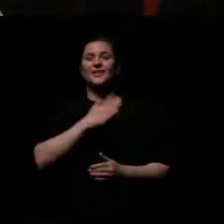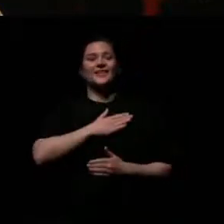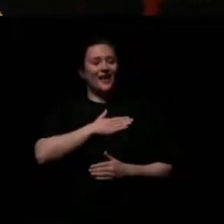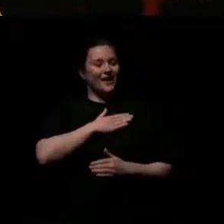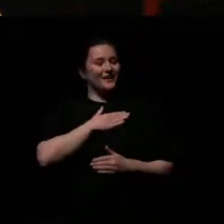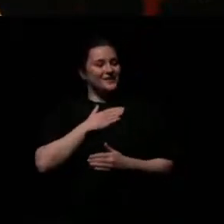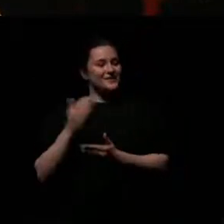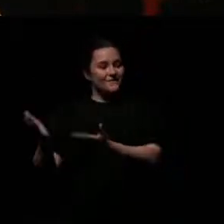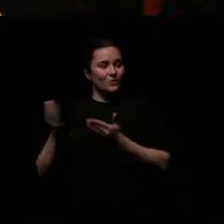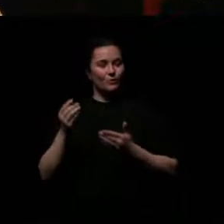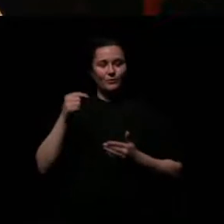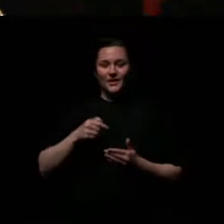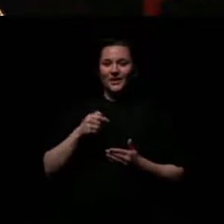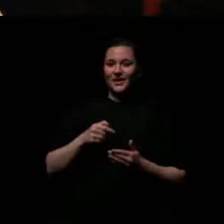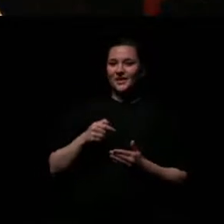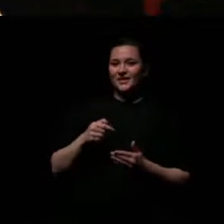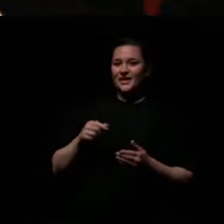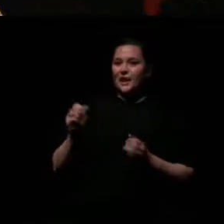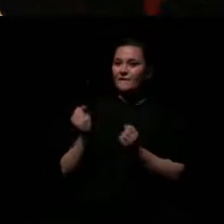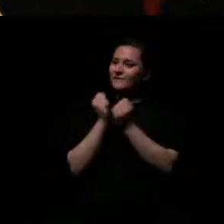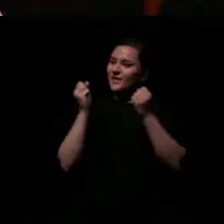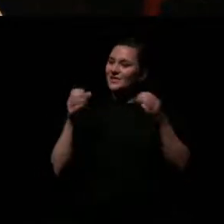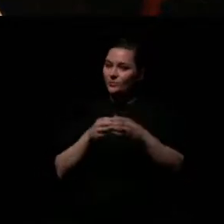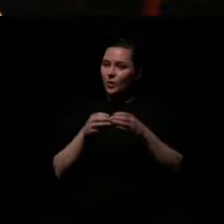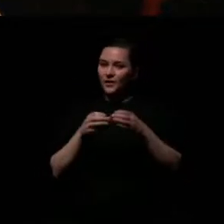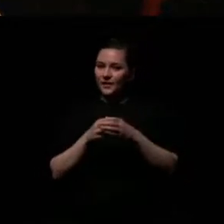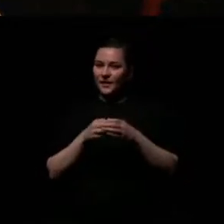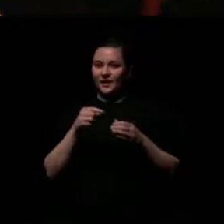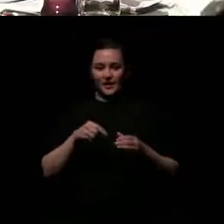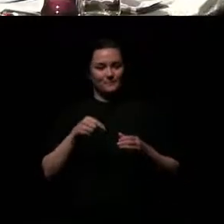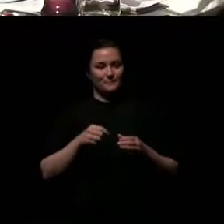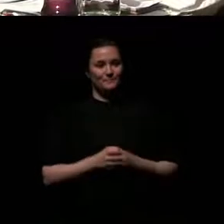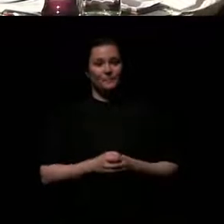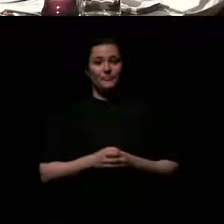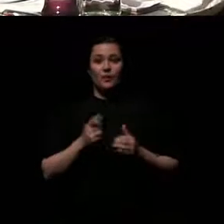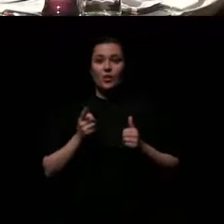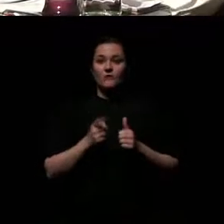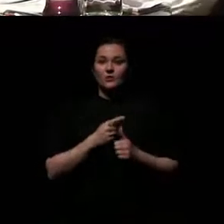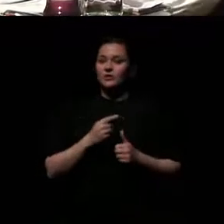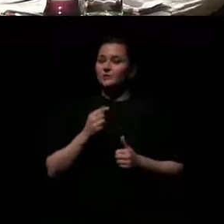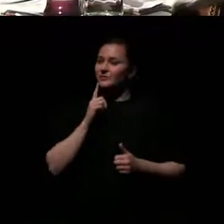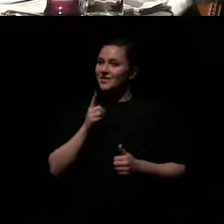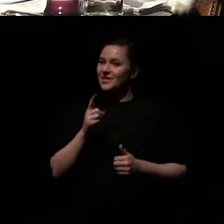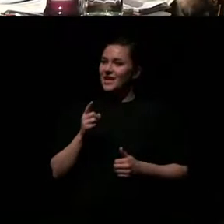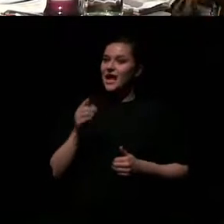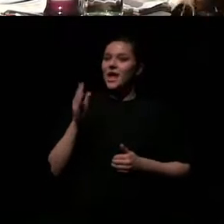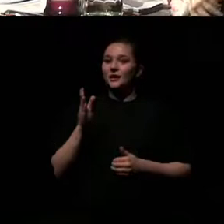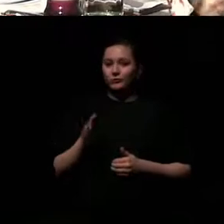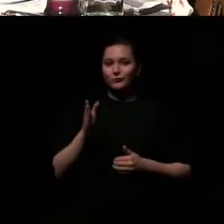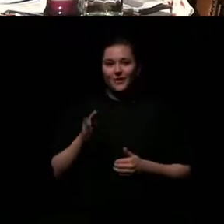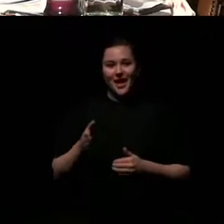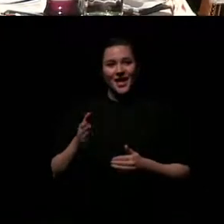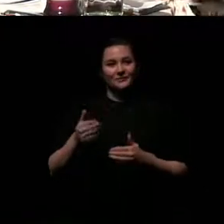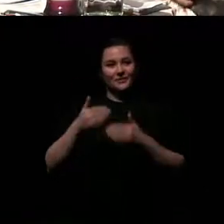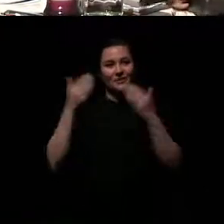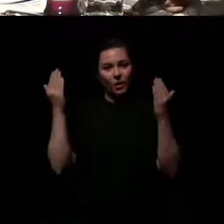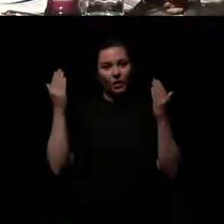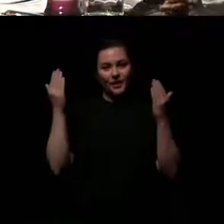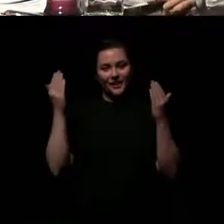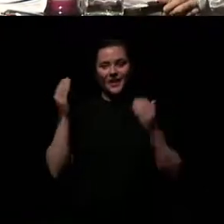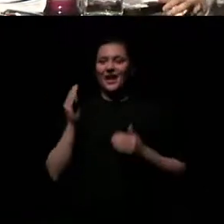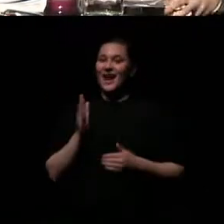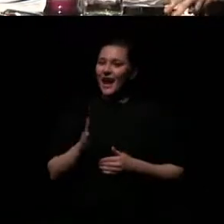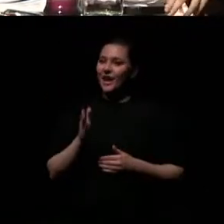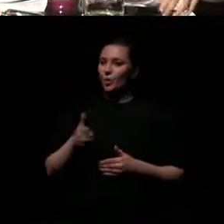festmøtet Samie Olmike Bjeje. Først av alt må jeg bare si Lekko Bjejene, gratulerer så mye med